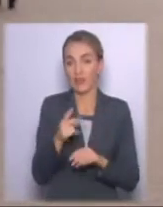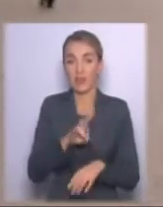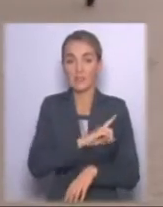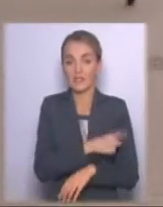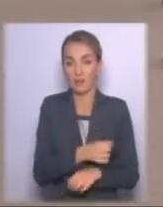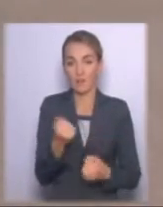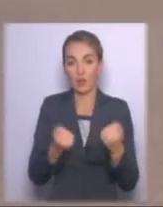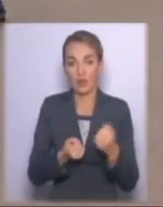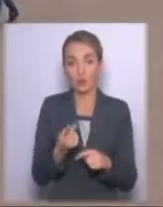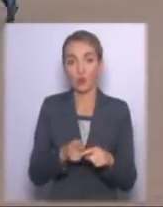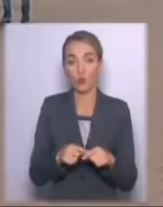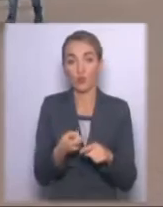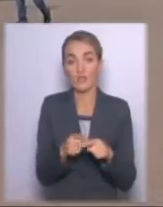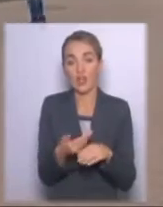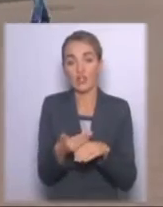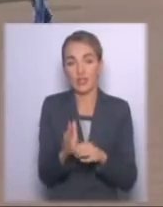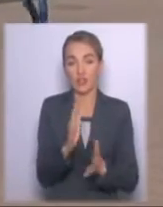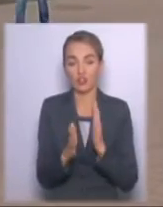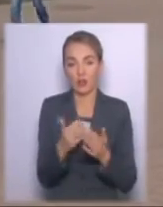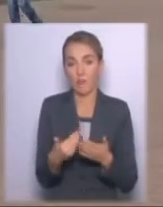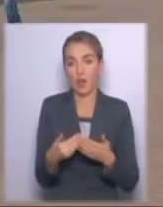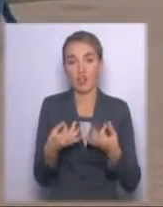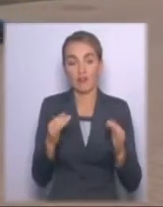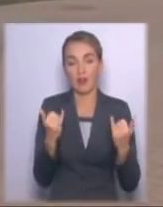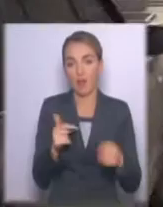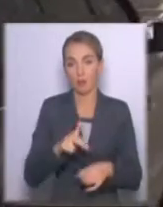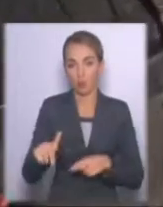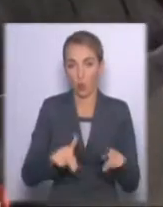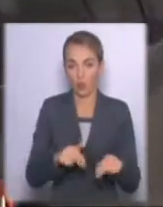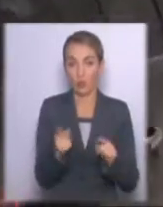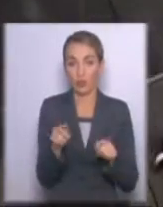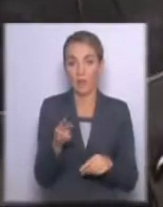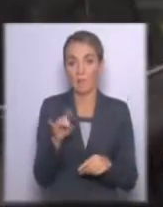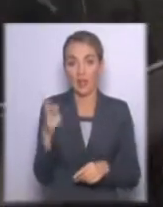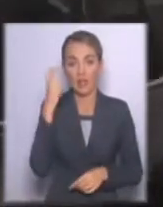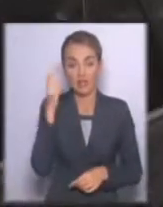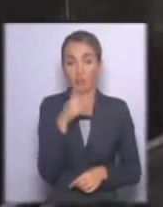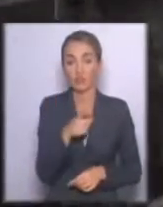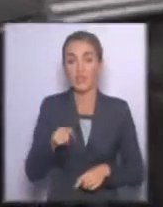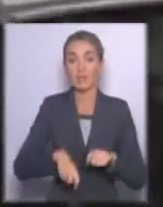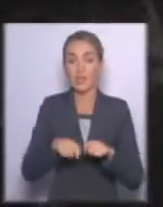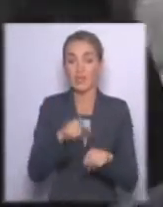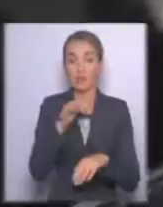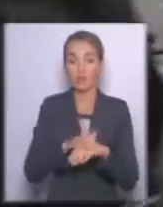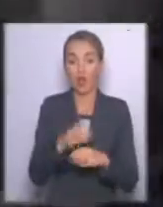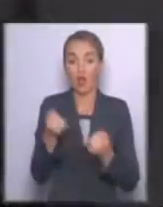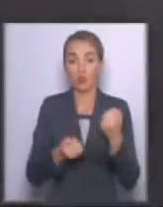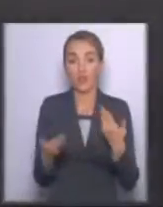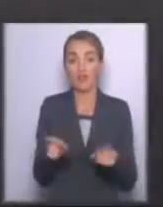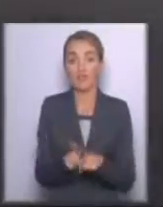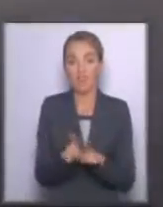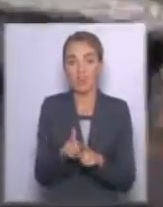непідсильними водіям, тому ця частина Хрещатика майже вільна для пішоходів. Проте мер Києва під час інспекції помічає авто, які все